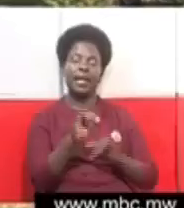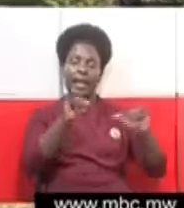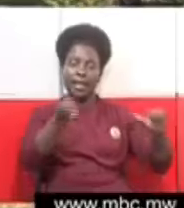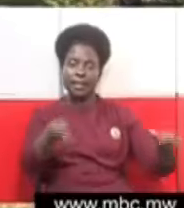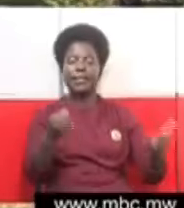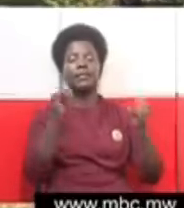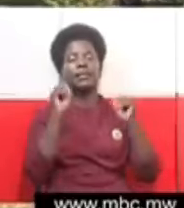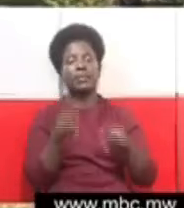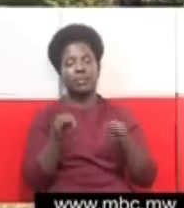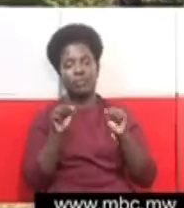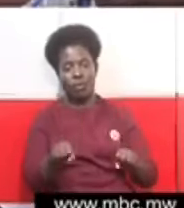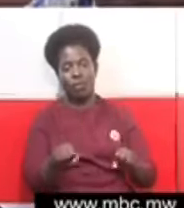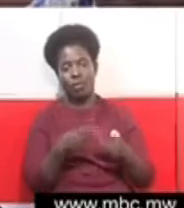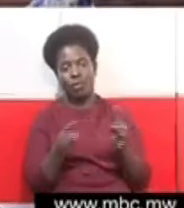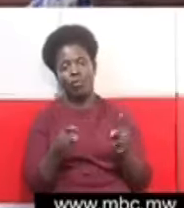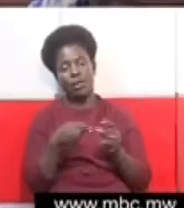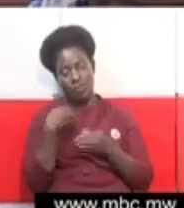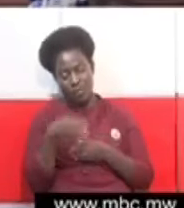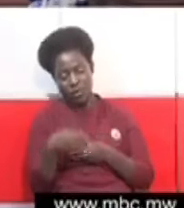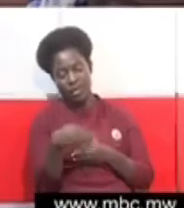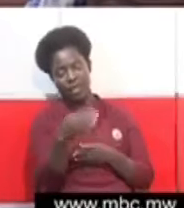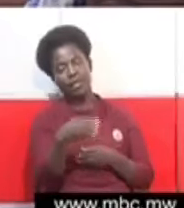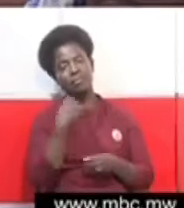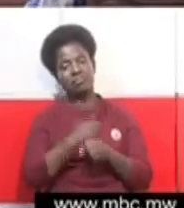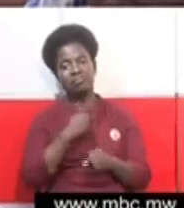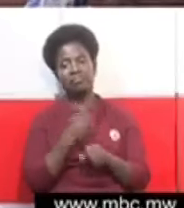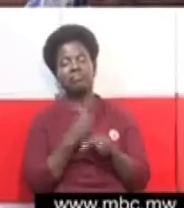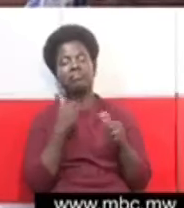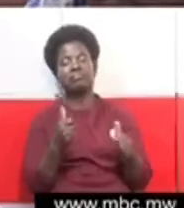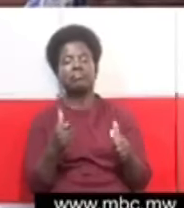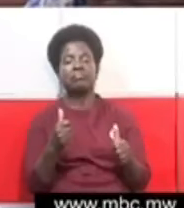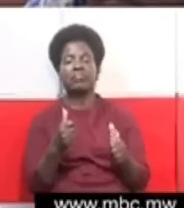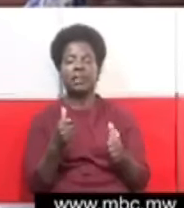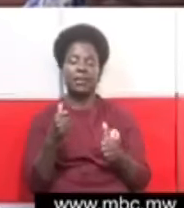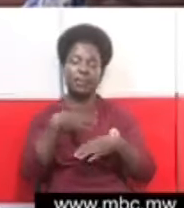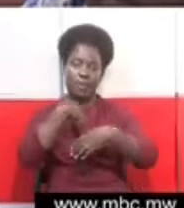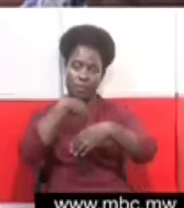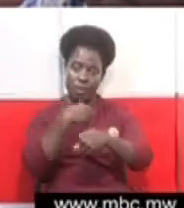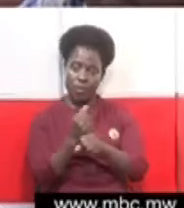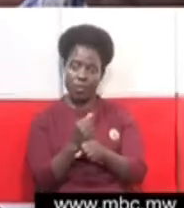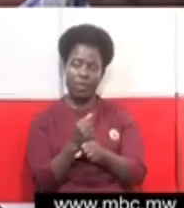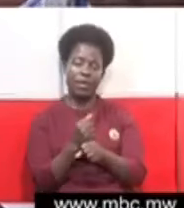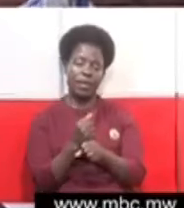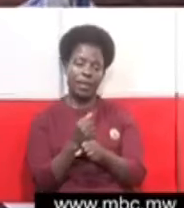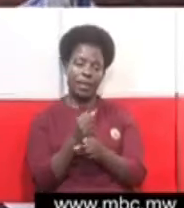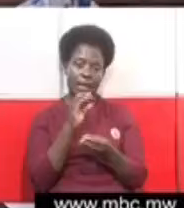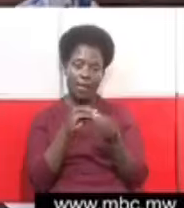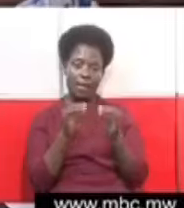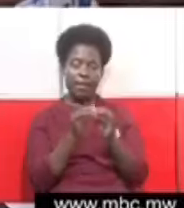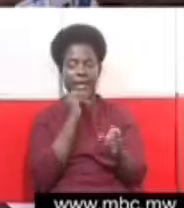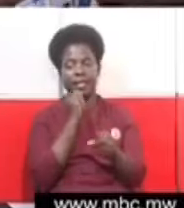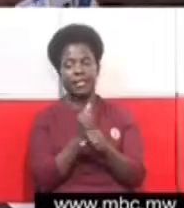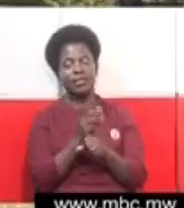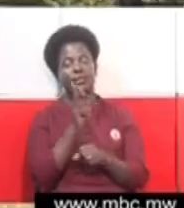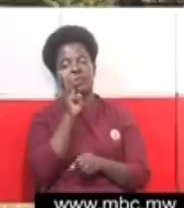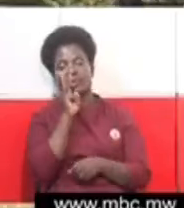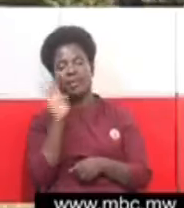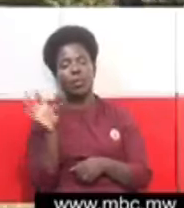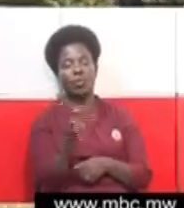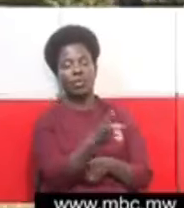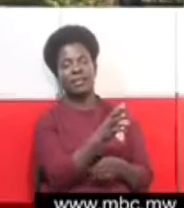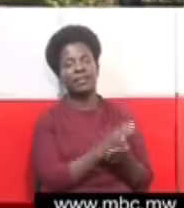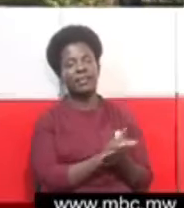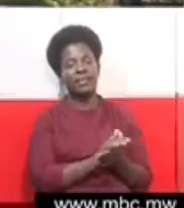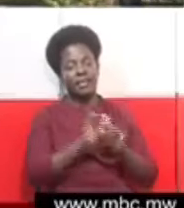kuti ndondomekoyi igwiritsidwe ntchito ndi magulu ndi mabungwe omwe amakhudzidwa ndi nkhani za madzi mdziko muno. Tese